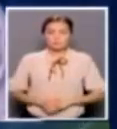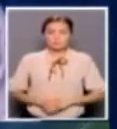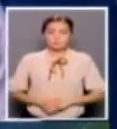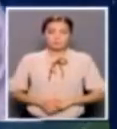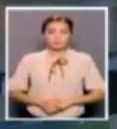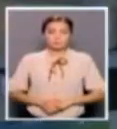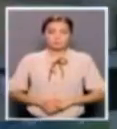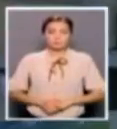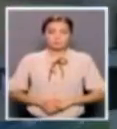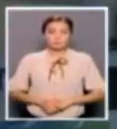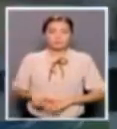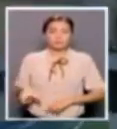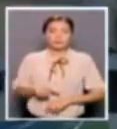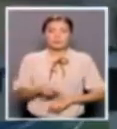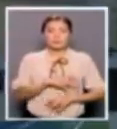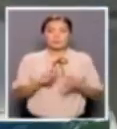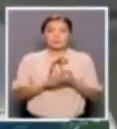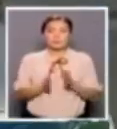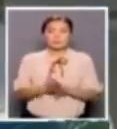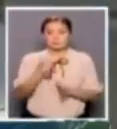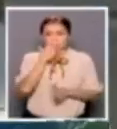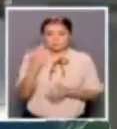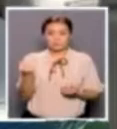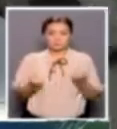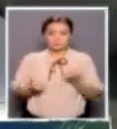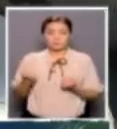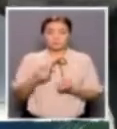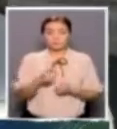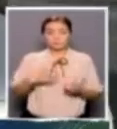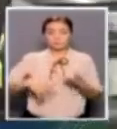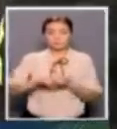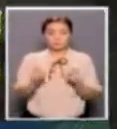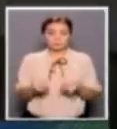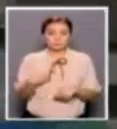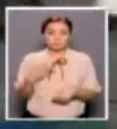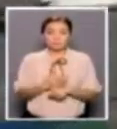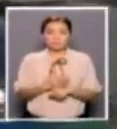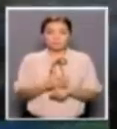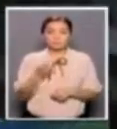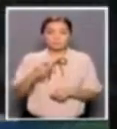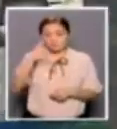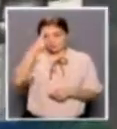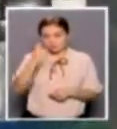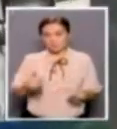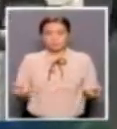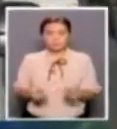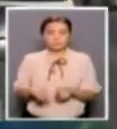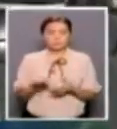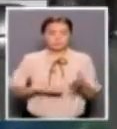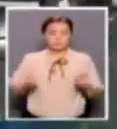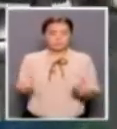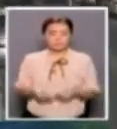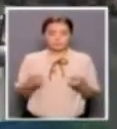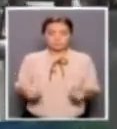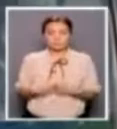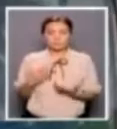салынған. Жол ережелерін көп жағдайда шетелдік көлік мінген азаматтар бұзатын көрінеді. Бір ескерту алса да қайталап жатады